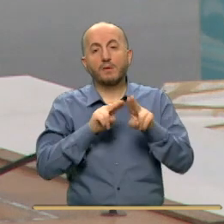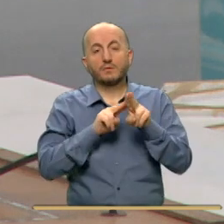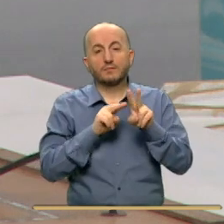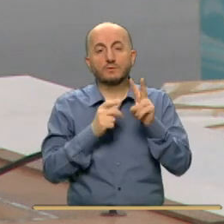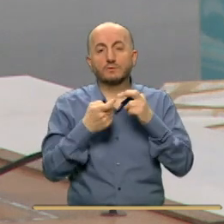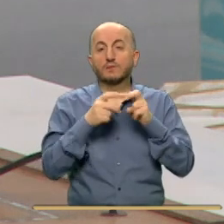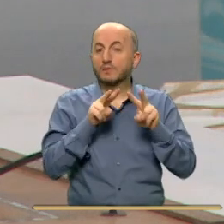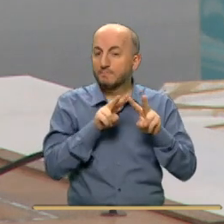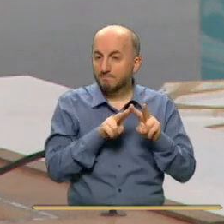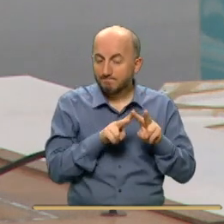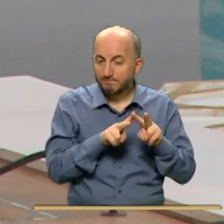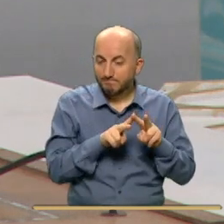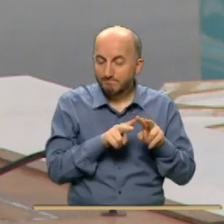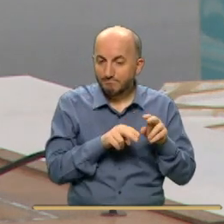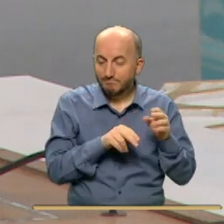steplerinden